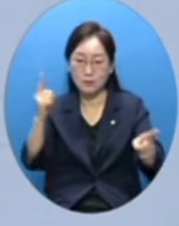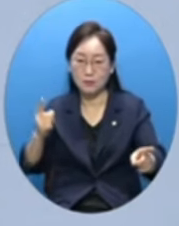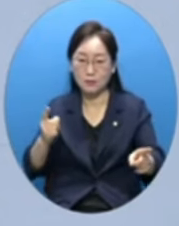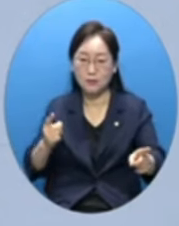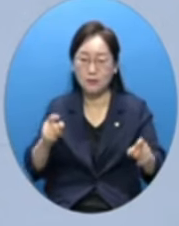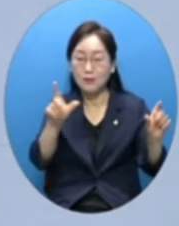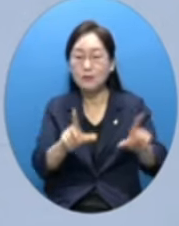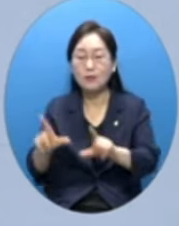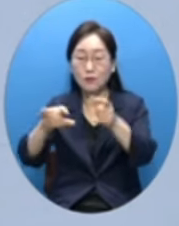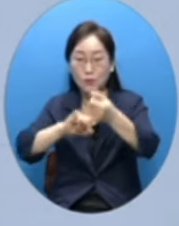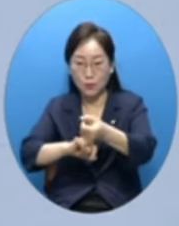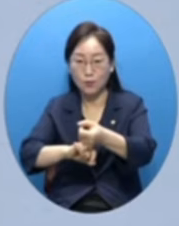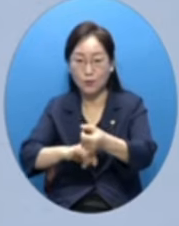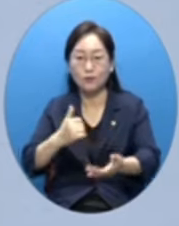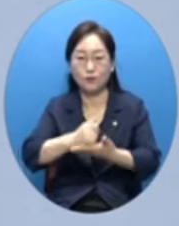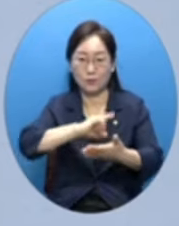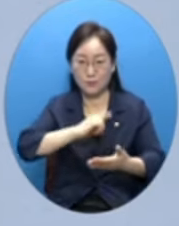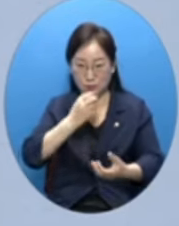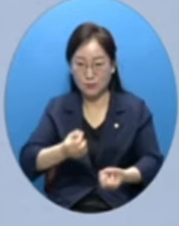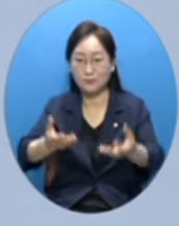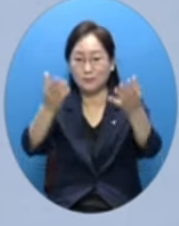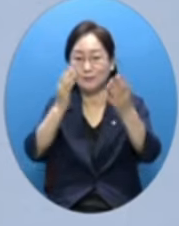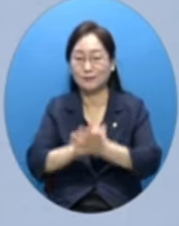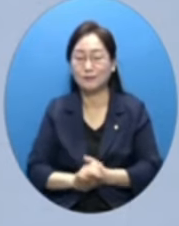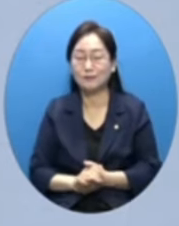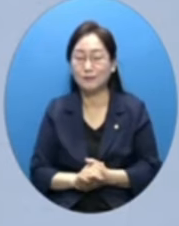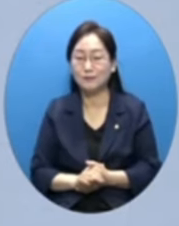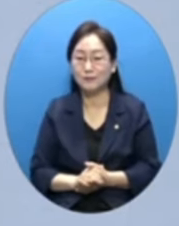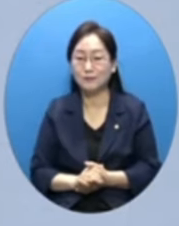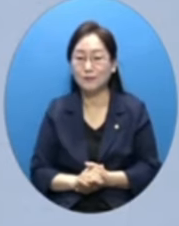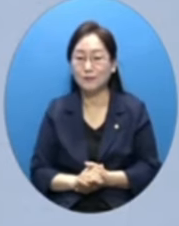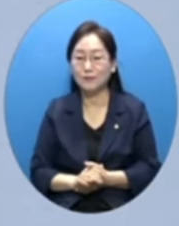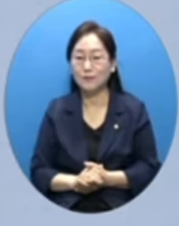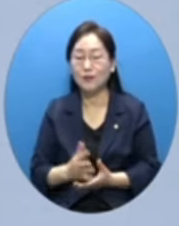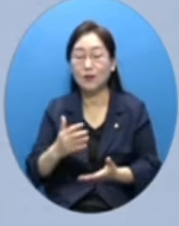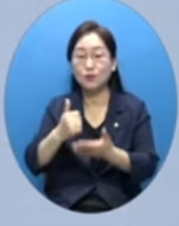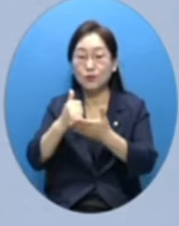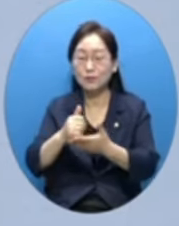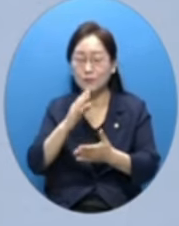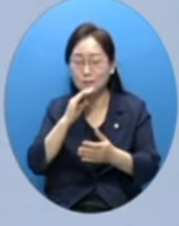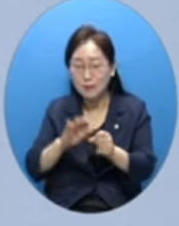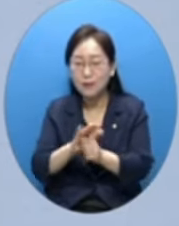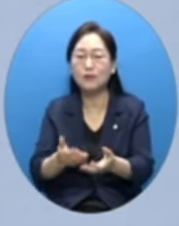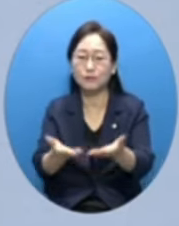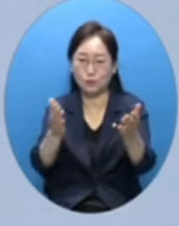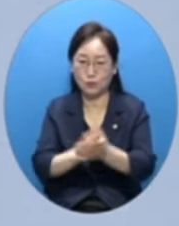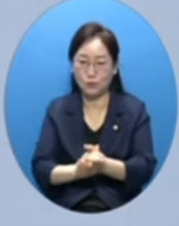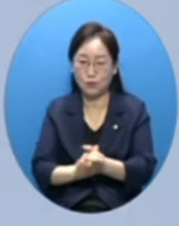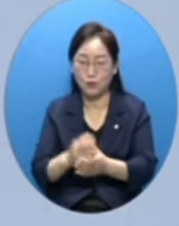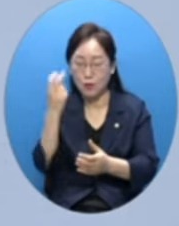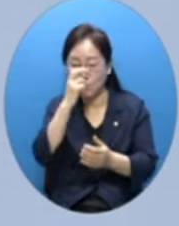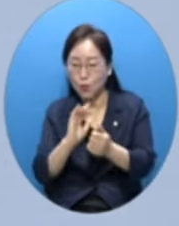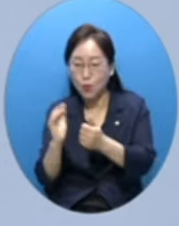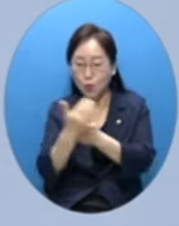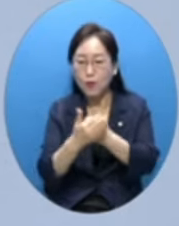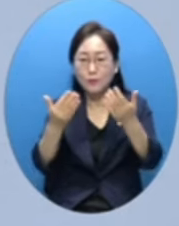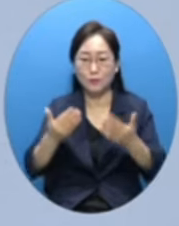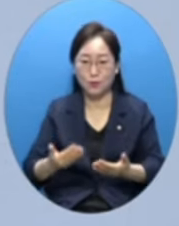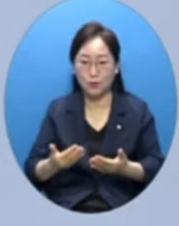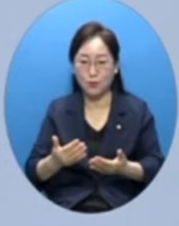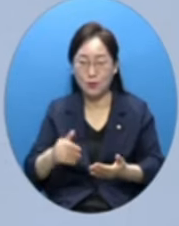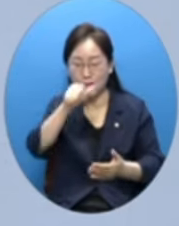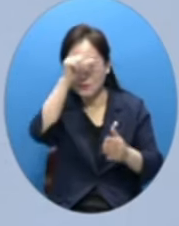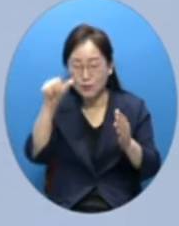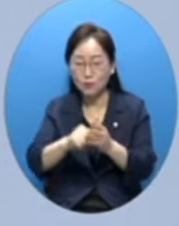살아가는 여러분 모두 되시기를 주님의 이으로 축원합니다 아멘 주님이 우리를 사랑하십니다 주님이 우리를 돌보십니다 주님이 우리의